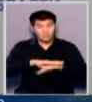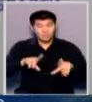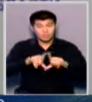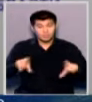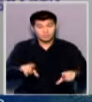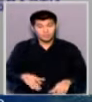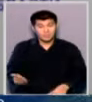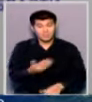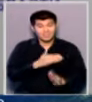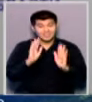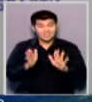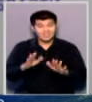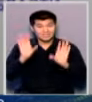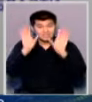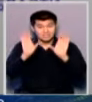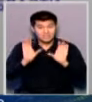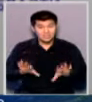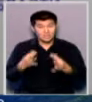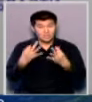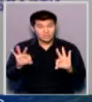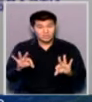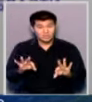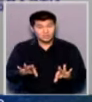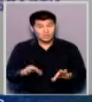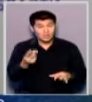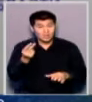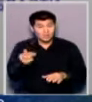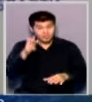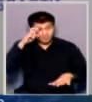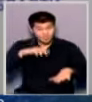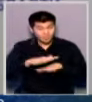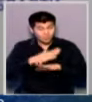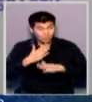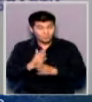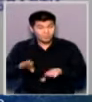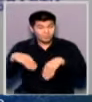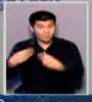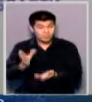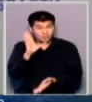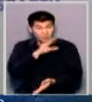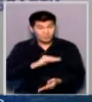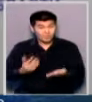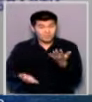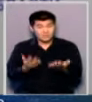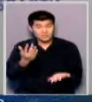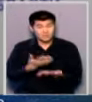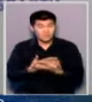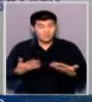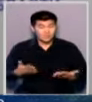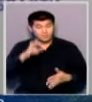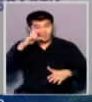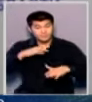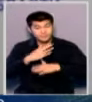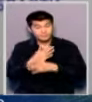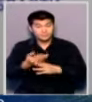ретінде, біздер тек қана заң ғана рұқсат еттіретін қаржы бөлінген көмекті ғана бере аламыз. Ал егер қандай да бір демеушілік көмек